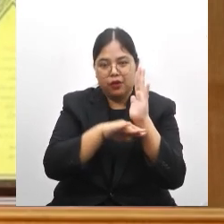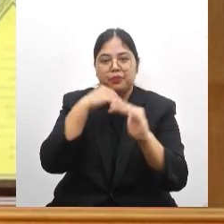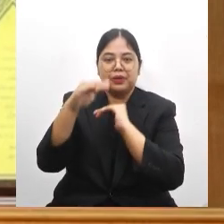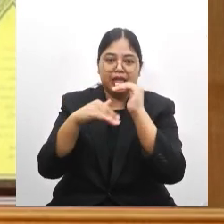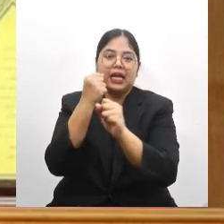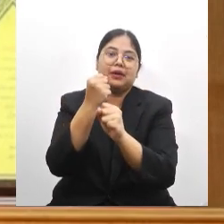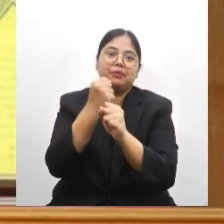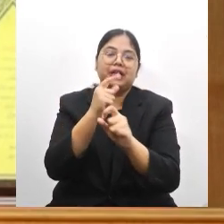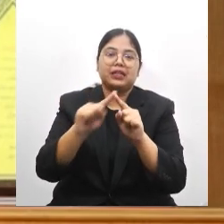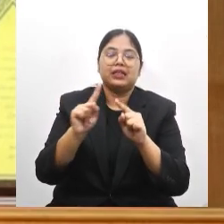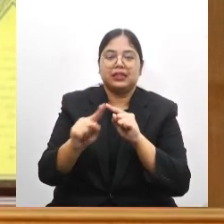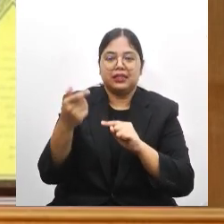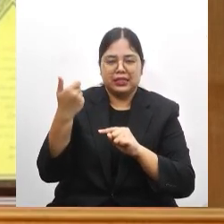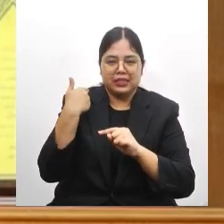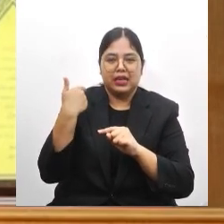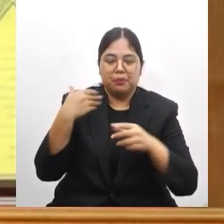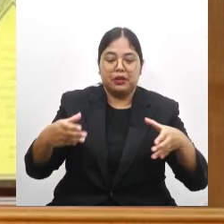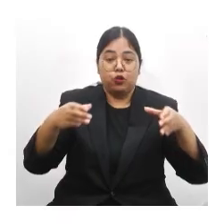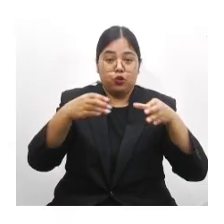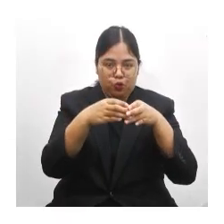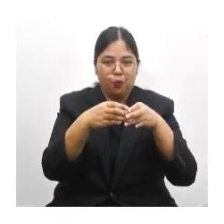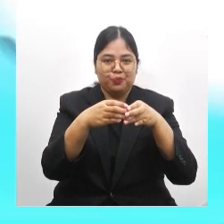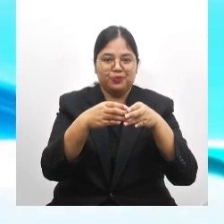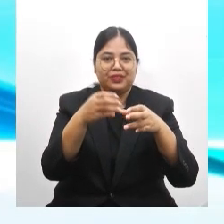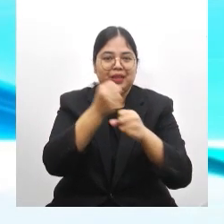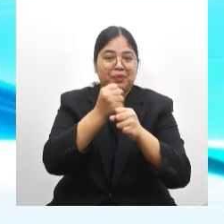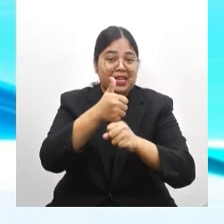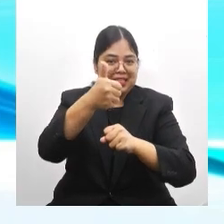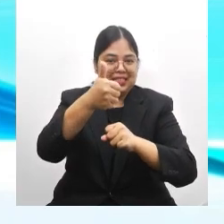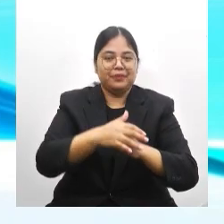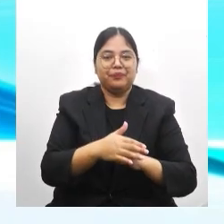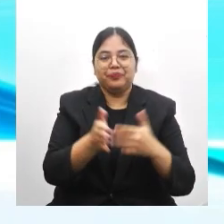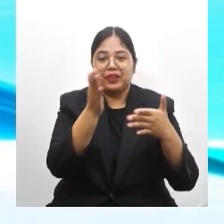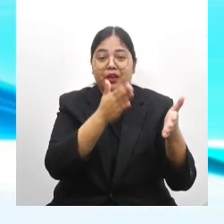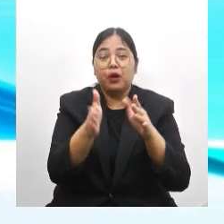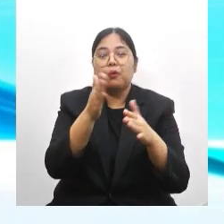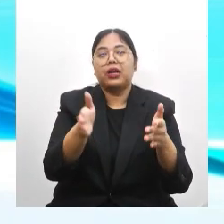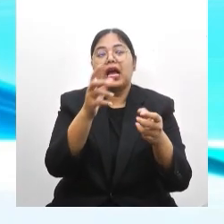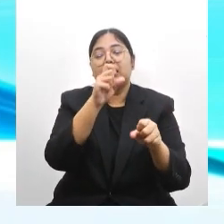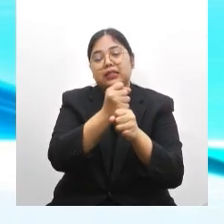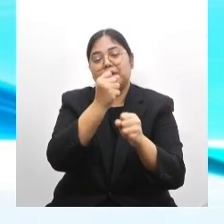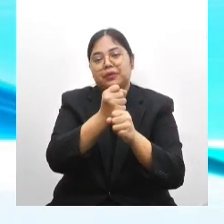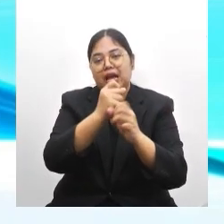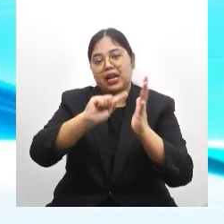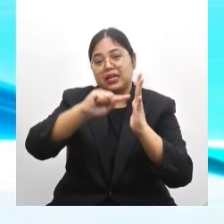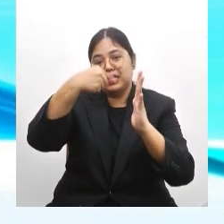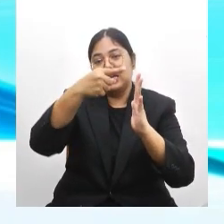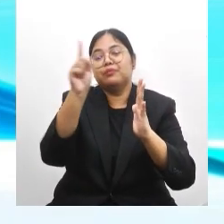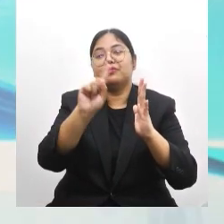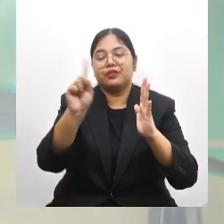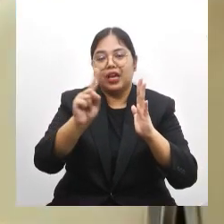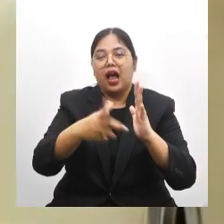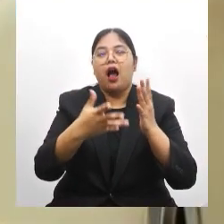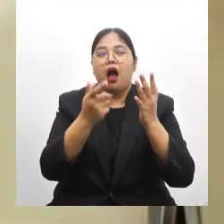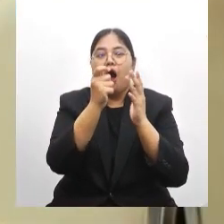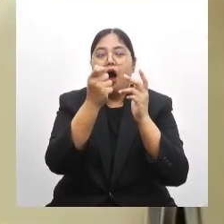า conceptual framework เดี๋ยวเรามาดูกันกระบวนการพัฒนางานมีจุดเริ่มต้นจากการออกแ